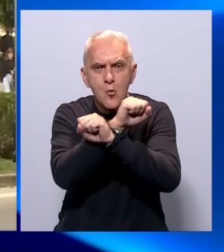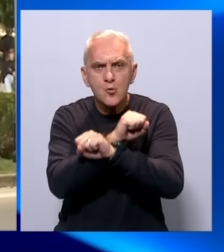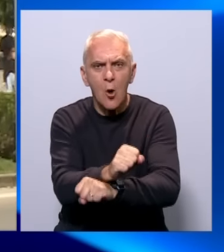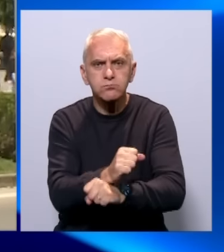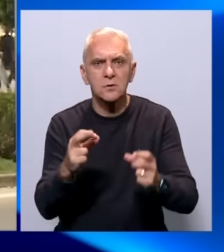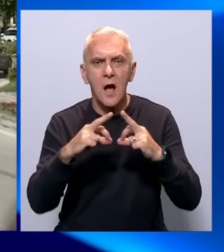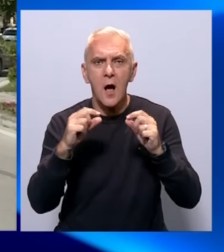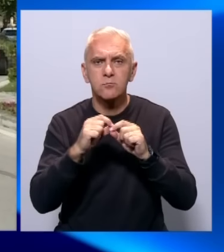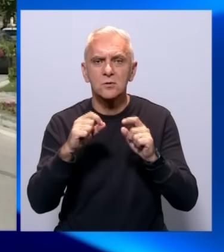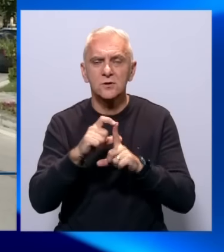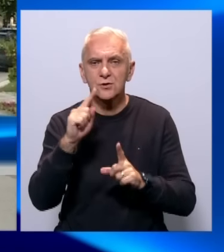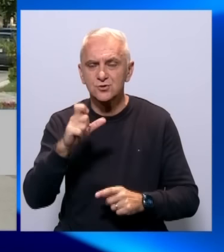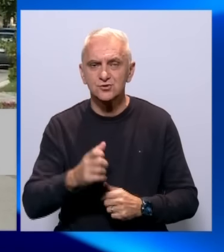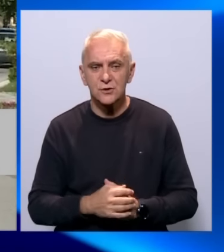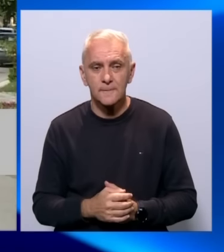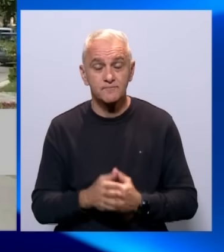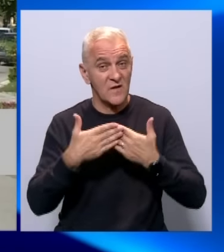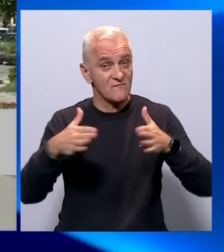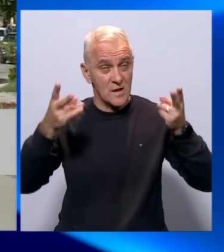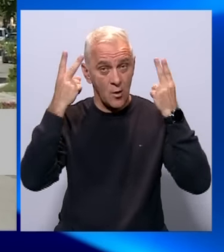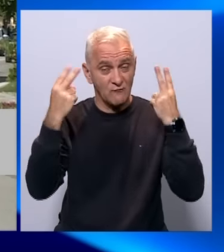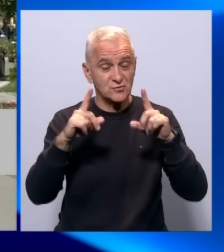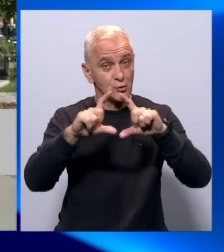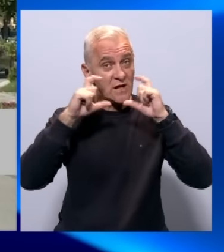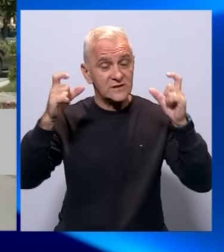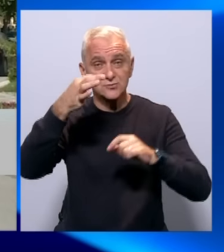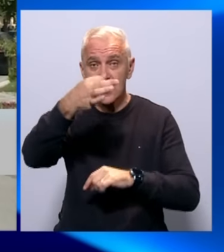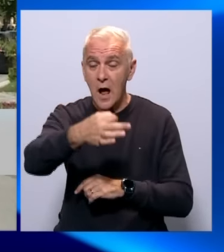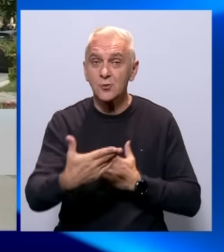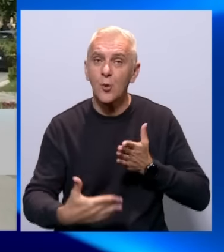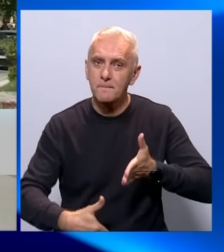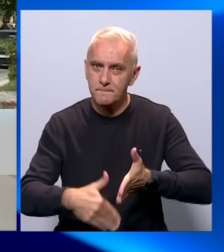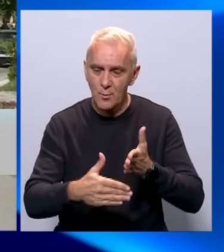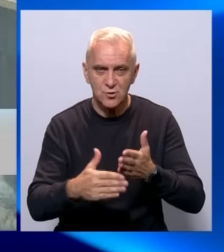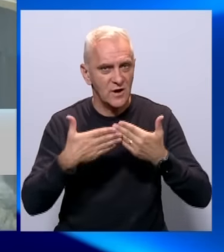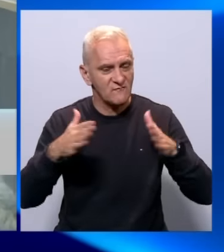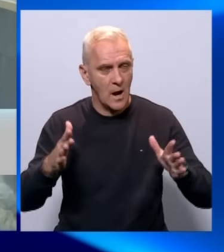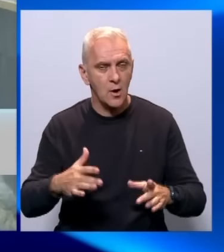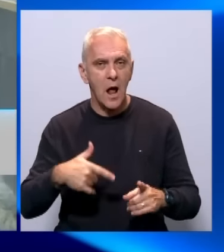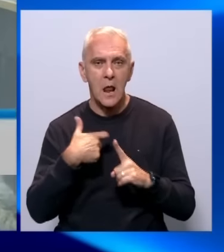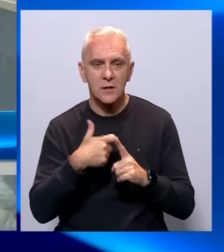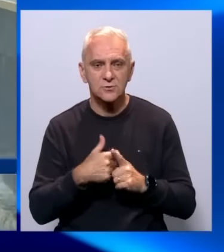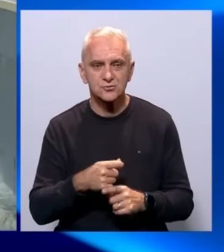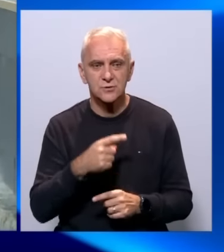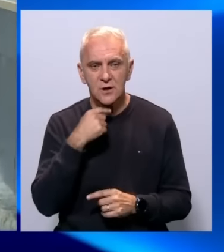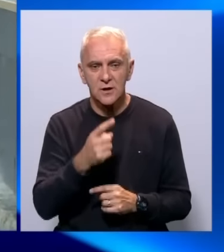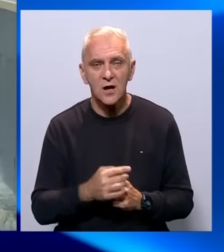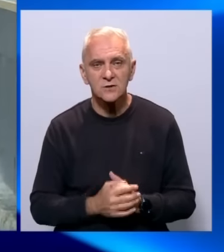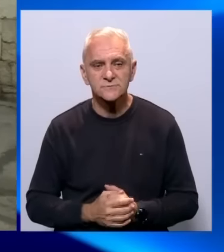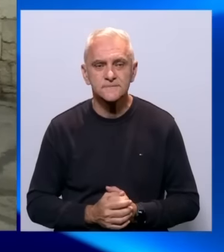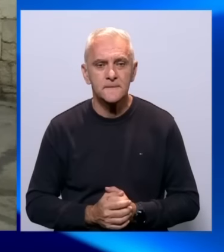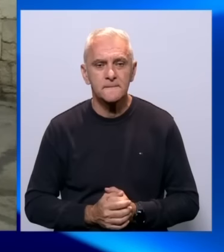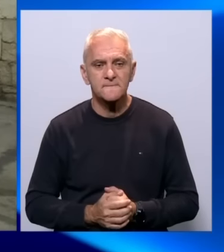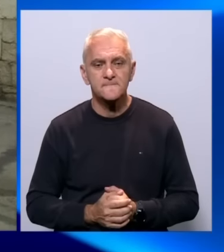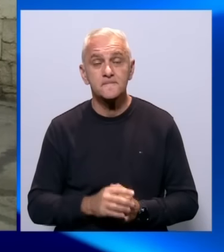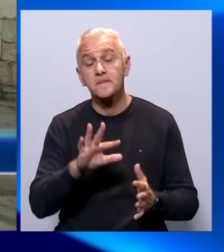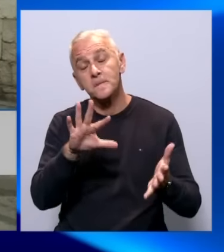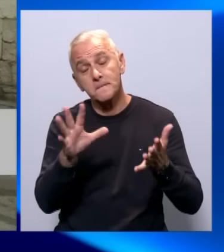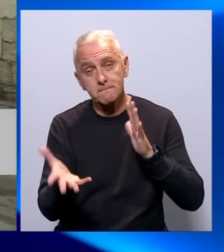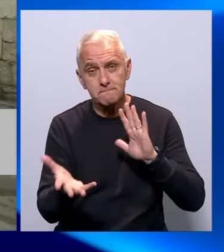Abdić. Od velike je važnosti da institucije kantona pomognu Velikoj Kladuši, ističe Nevzet Velađić. Možda